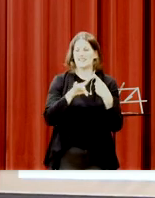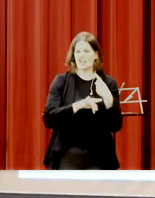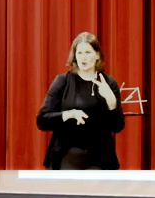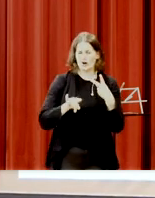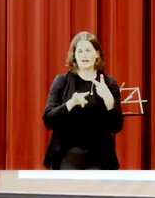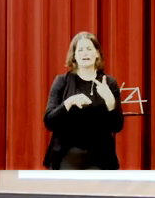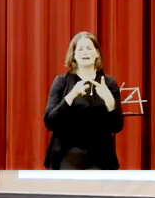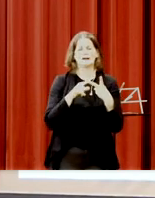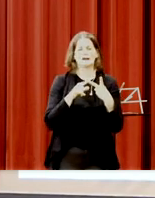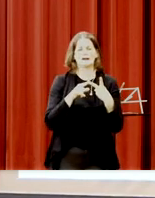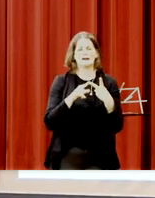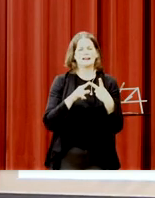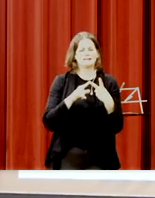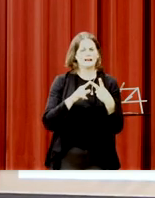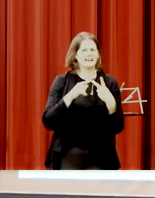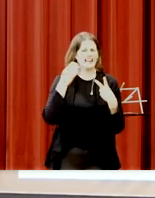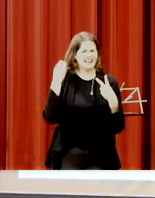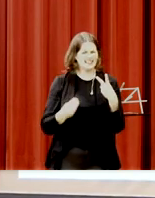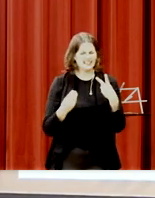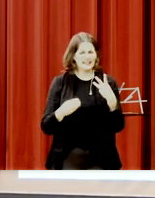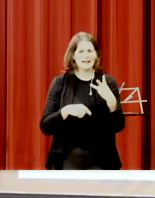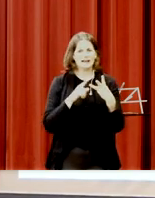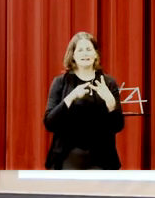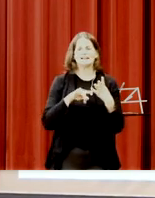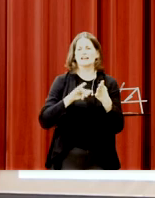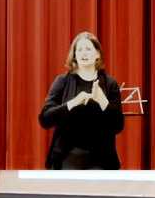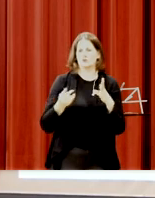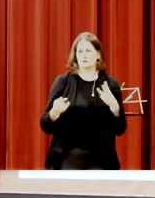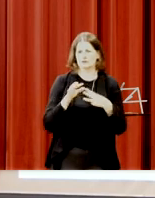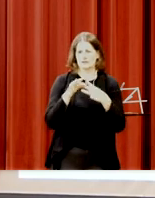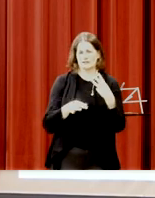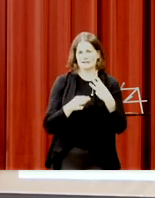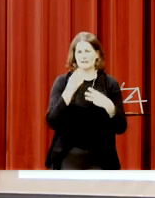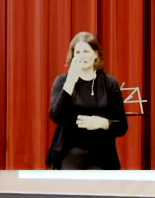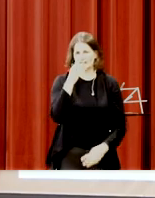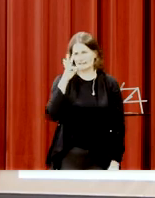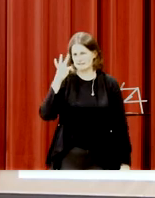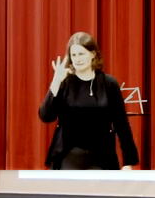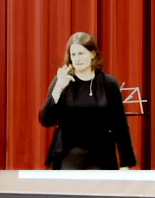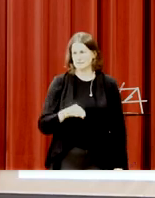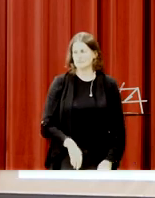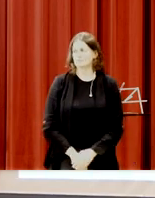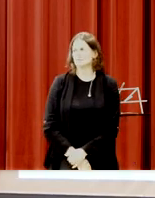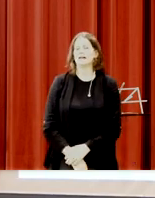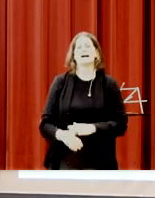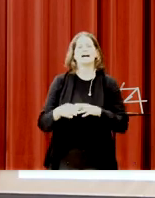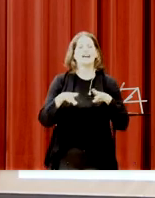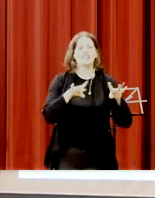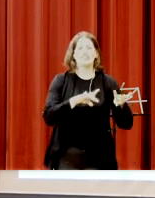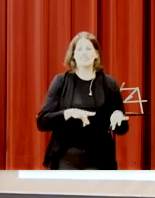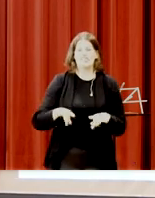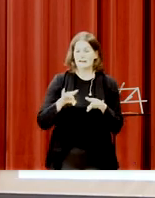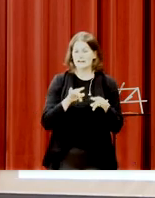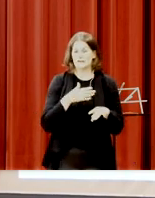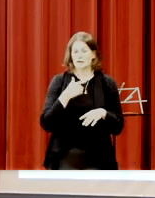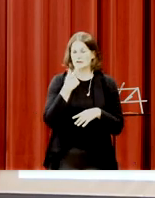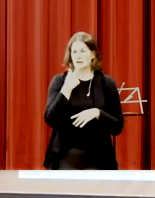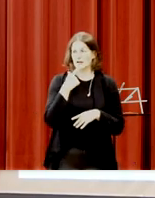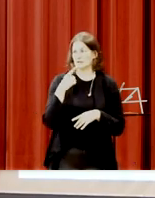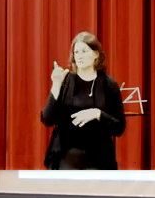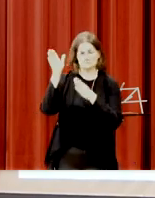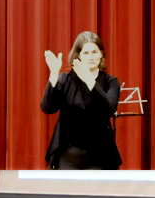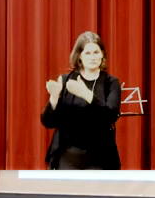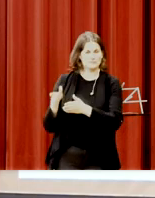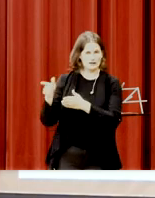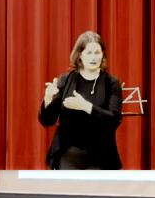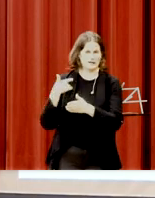Territori. La Susana és una terracolover, autodefinida com a terracolover. Per tant, més territorial,